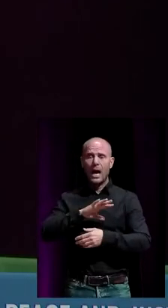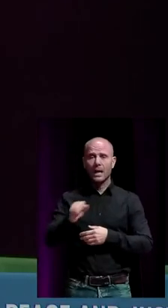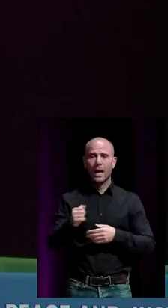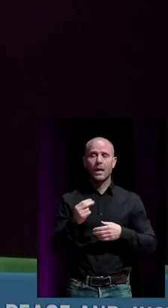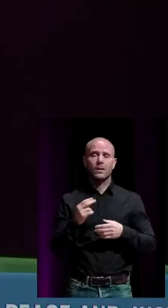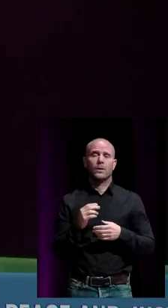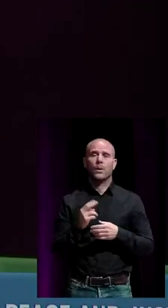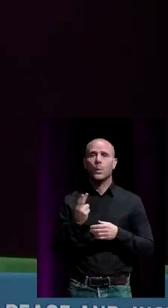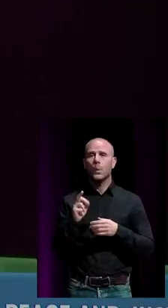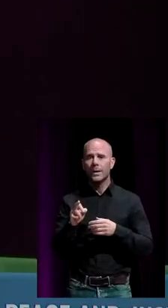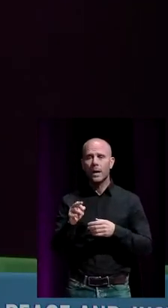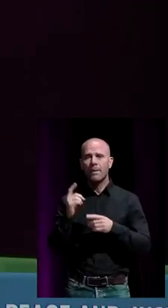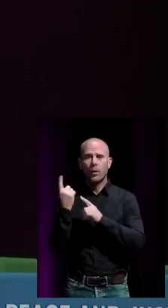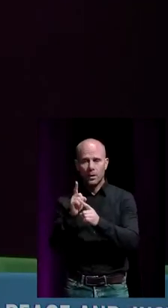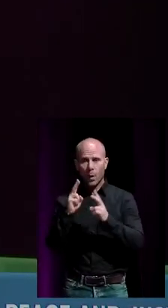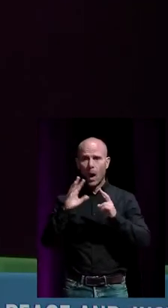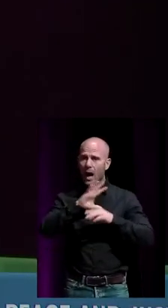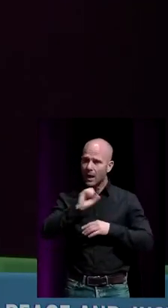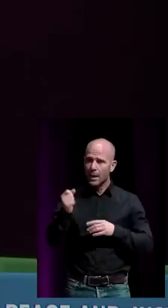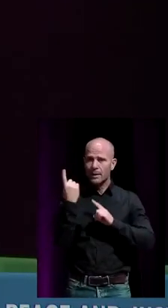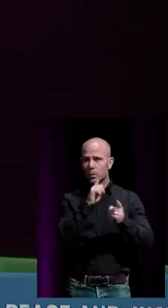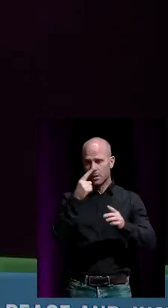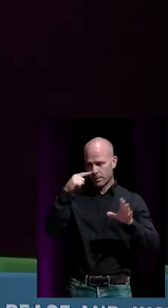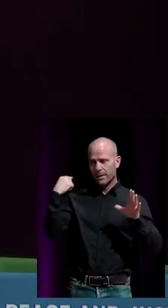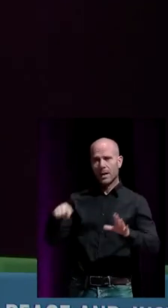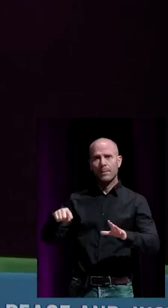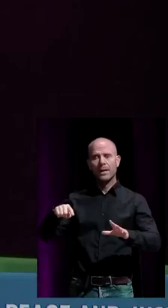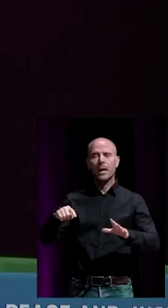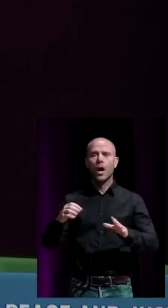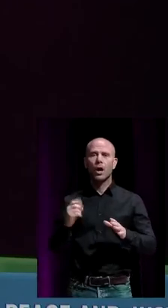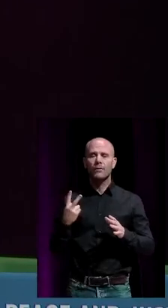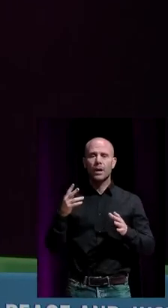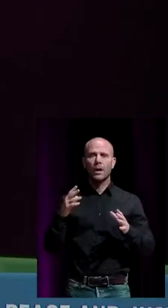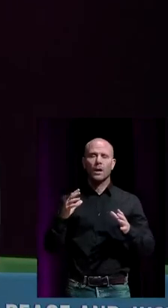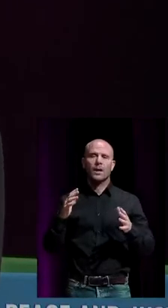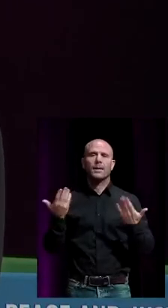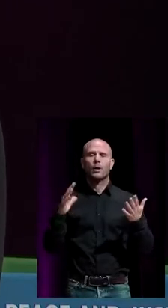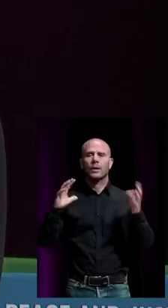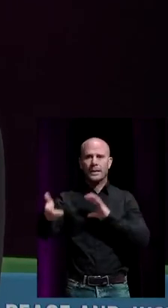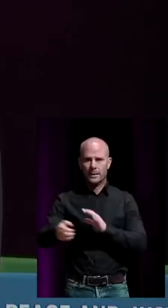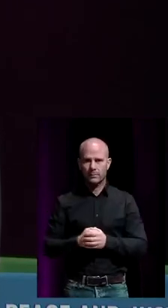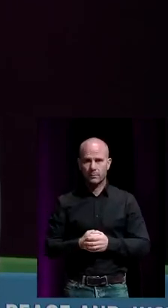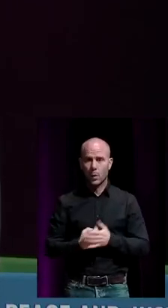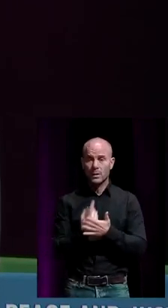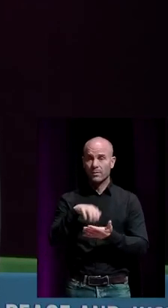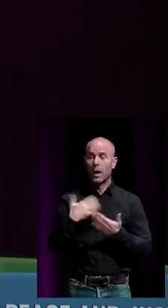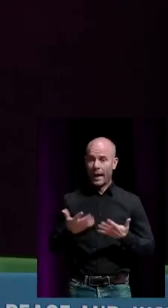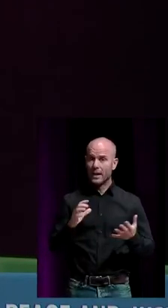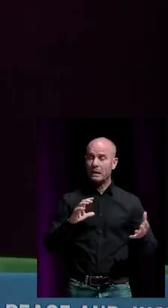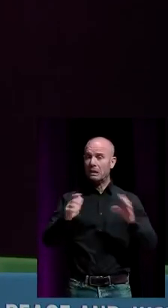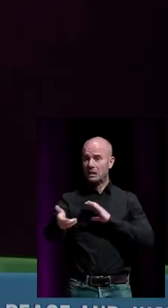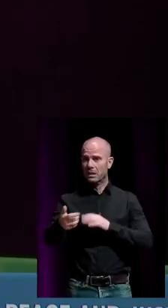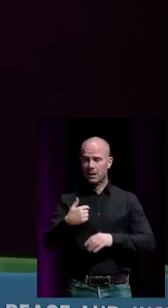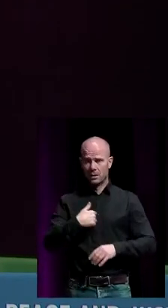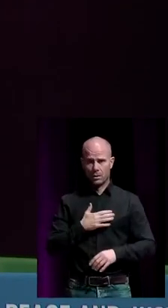ursprungsbefolkningar och för alla personer som är utsatta för konsekvenserna av klimatkrisen. situationen är kritisk. Jag ser det som